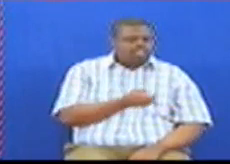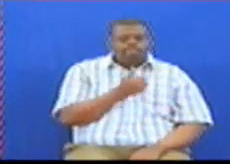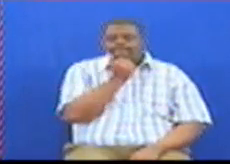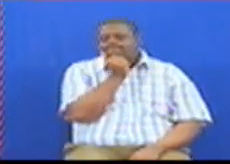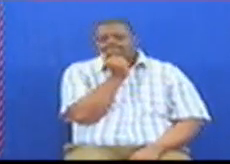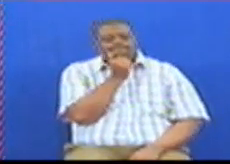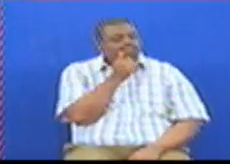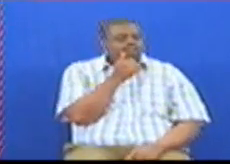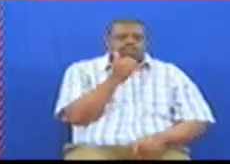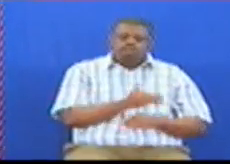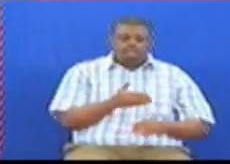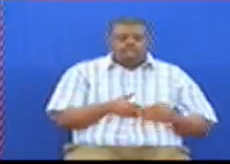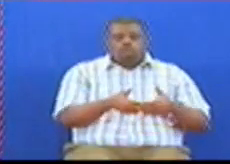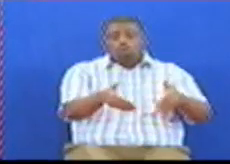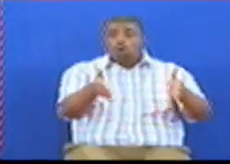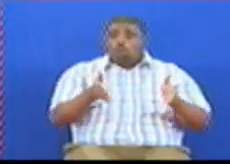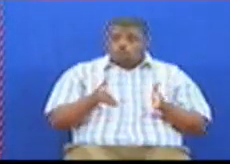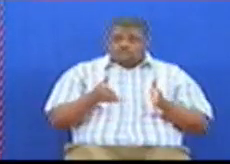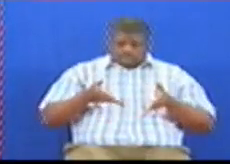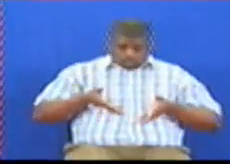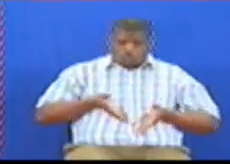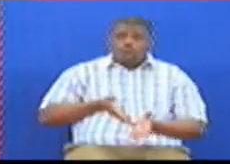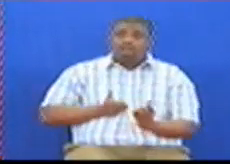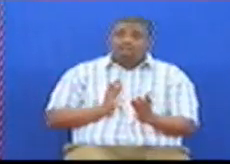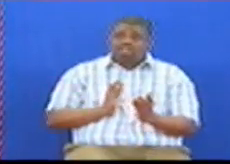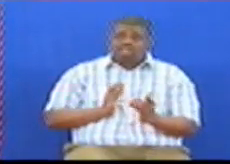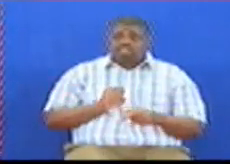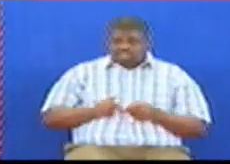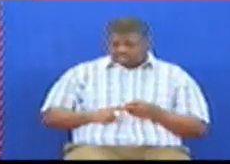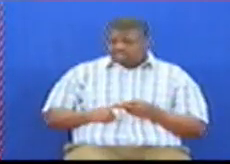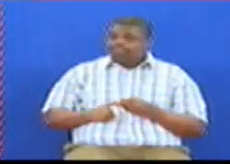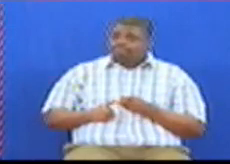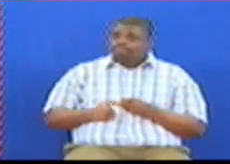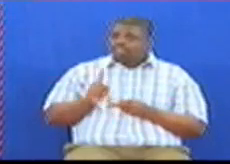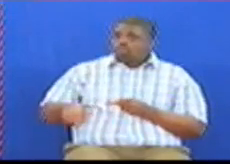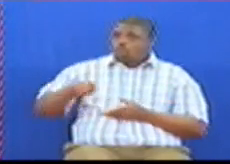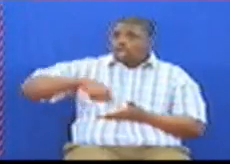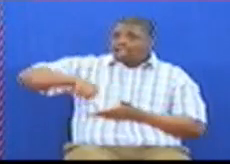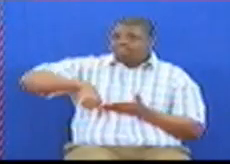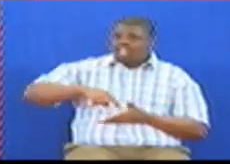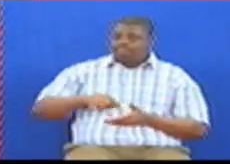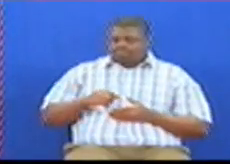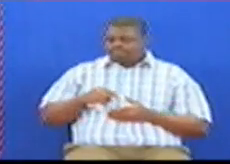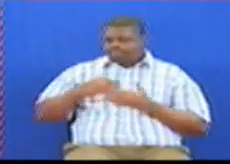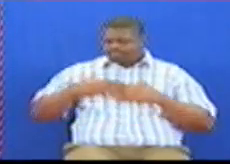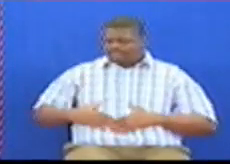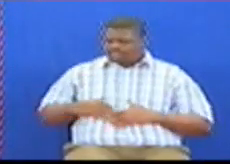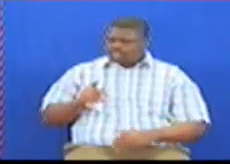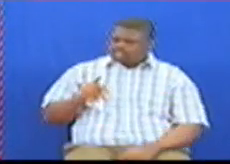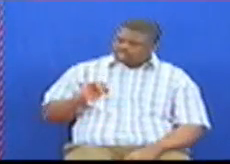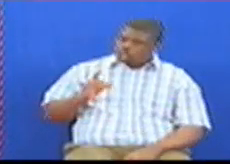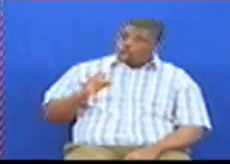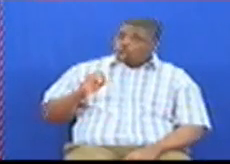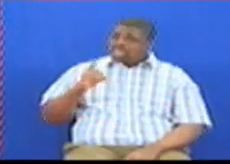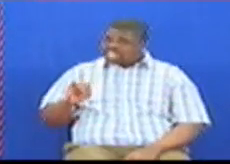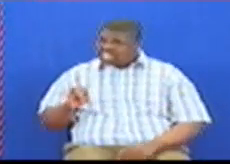kwa kutumia pesa za halmashauri. Lakini pia kuna kituo cha afya cha Kidodi, lakini kuna kituo kingine cha afya cha Malolo ambacho wananchi wanafanya kwa nguvu